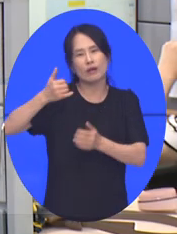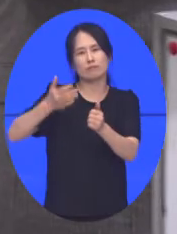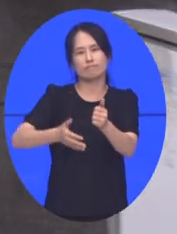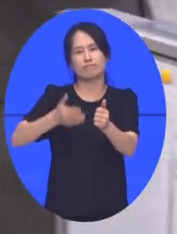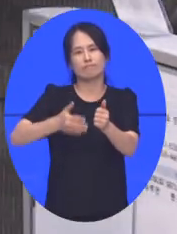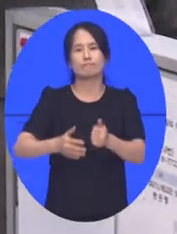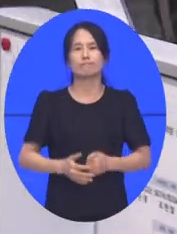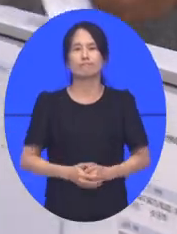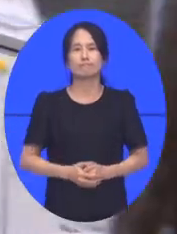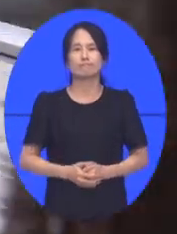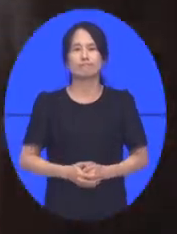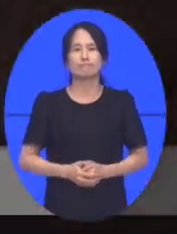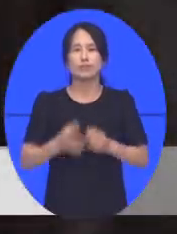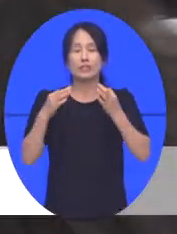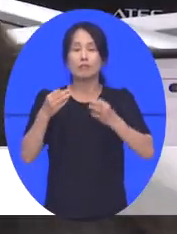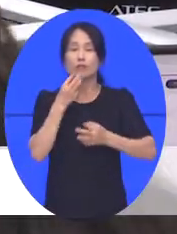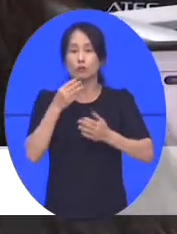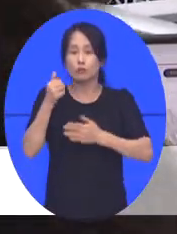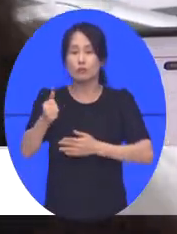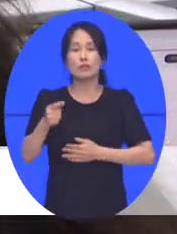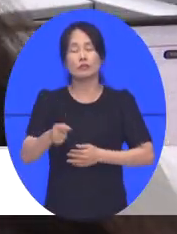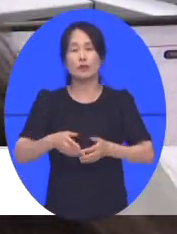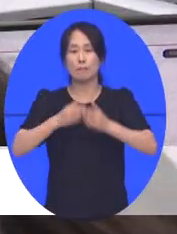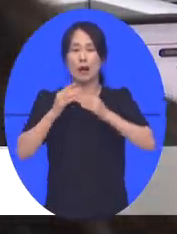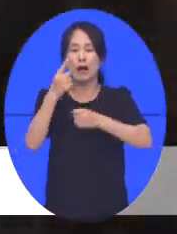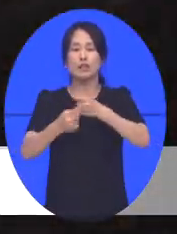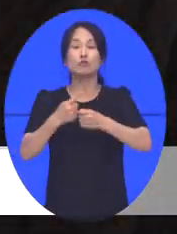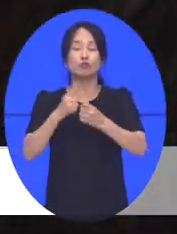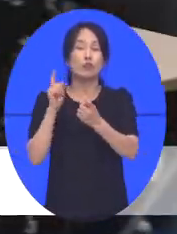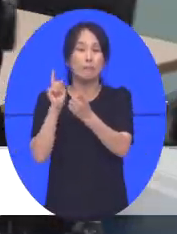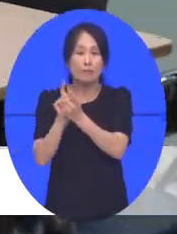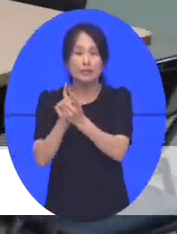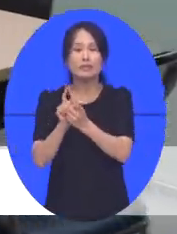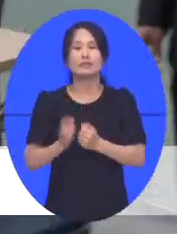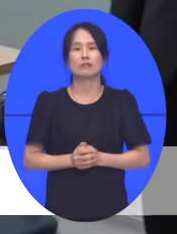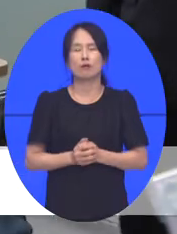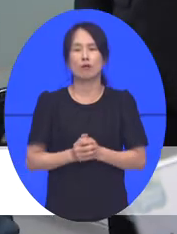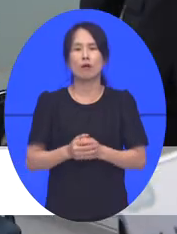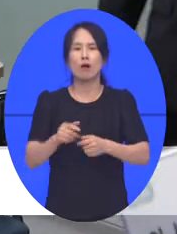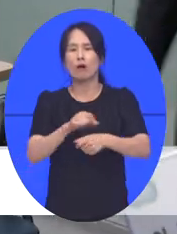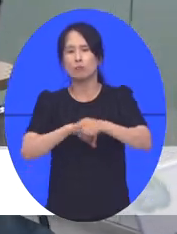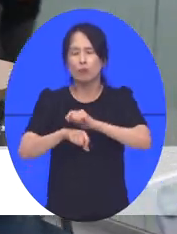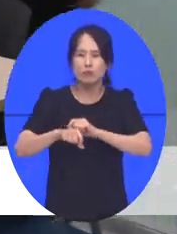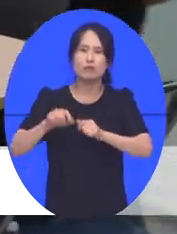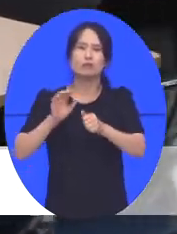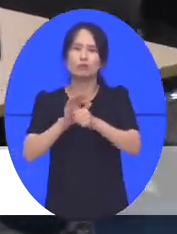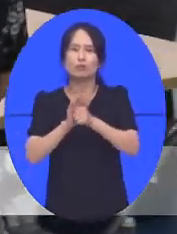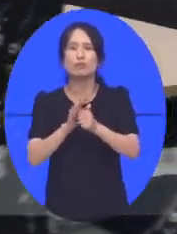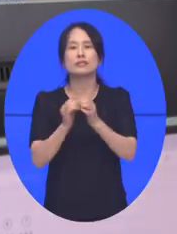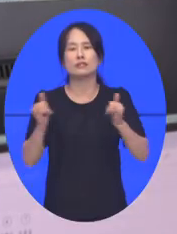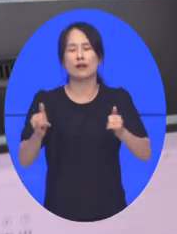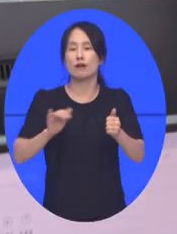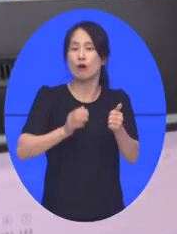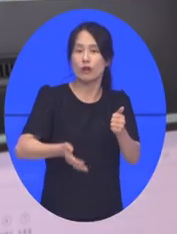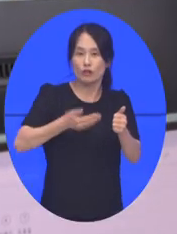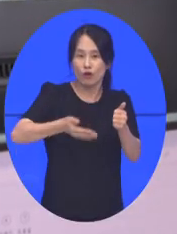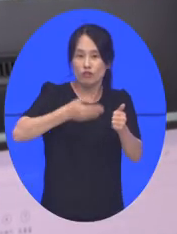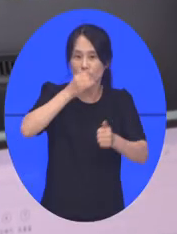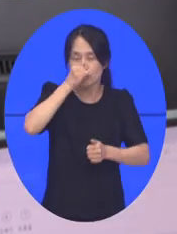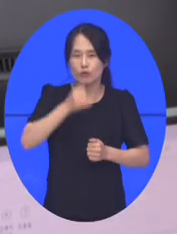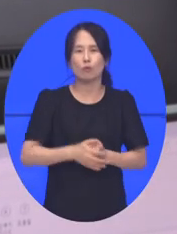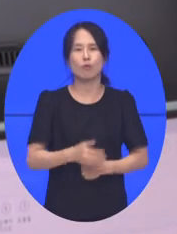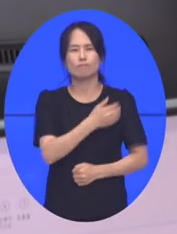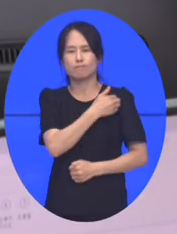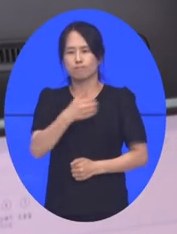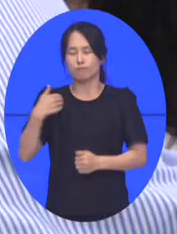주세요. 김동연 지사는 한라인 개설 1주년을 맞아 최전선에서 긴급복지를 위해 애쓰는 직원들을 격려하고